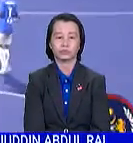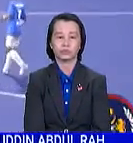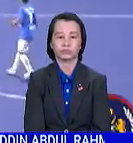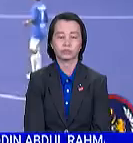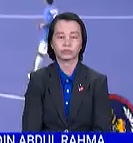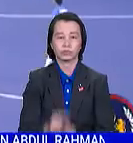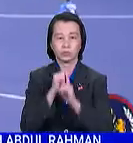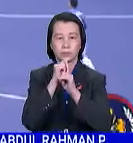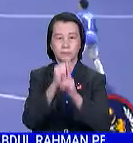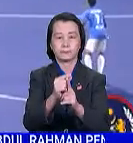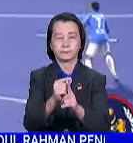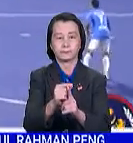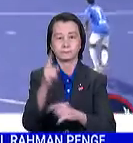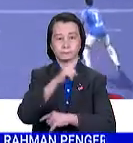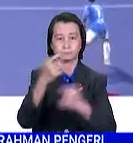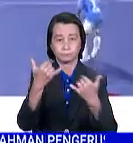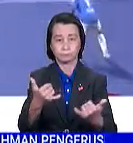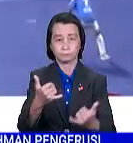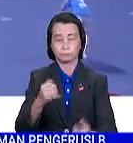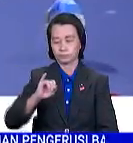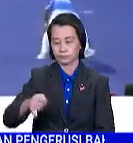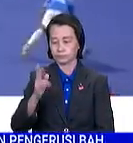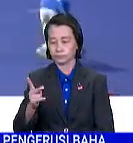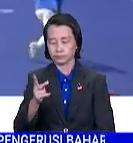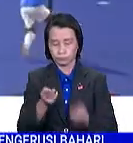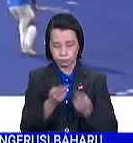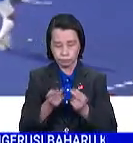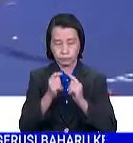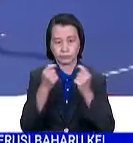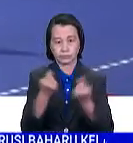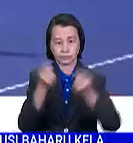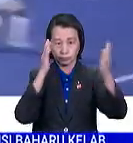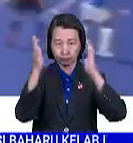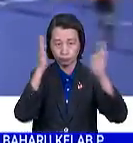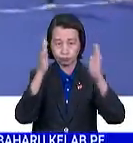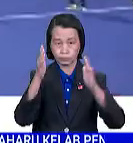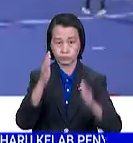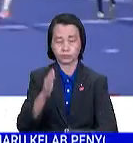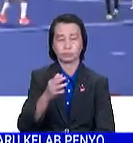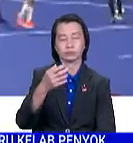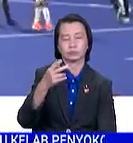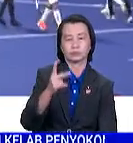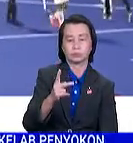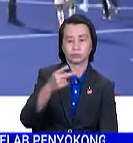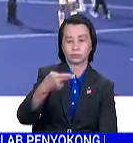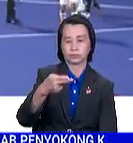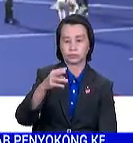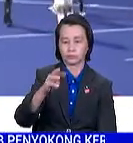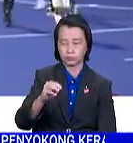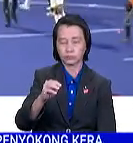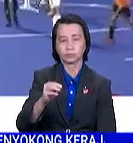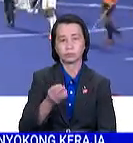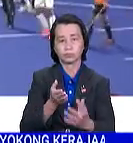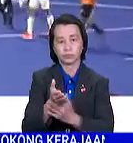Dalam satu kenyataan yang dikeluarkan hari ini, Jawatankuasa Pengurusan Pasukan Kebangsaan Konfederasi Hoki Malaysia KHM